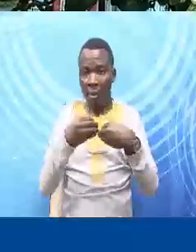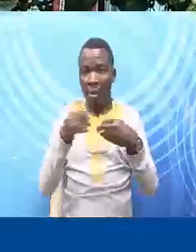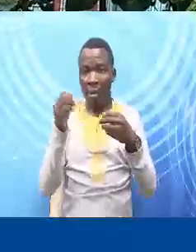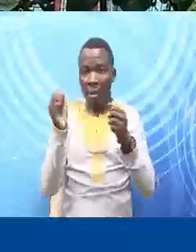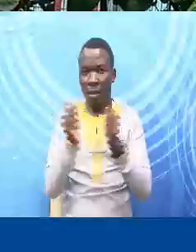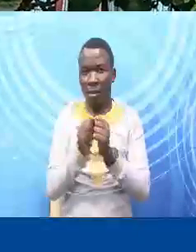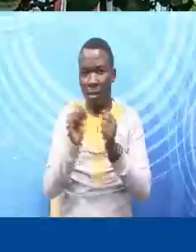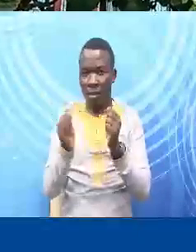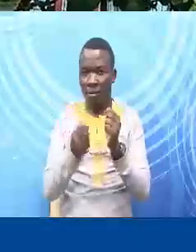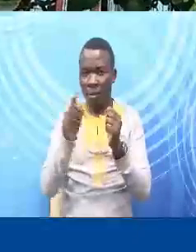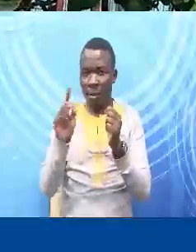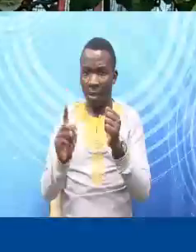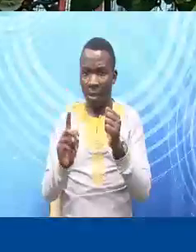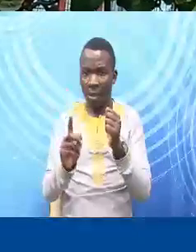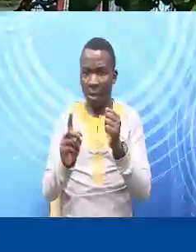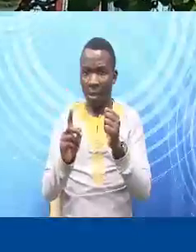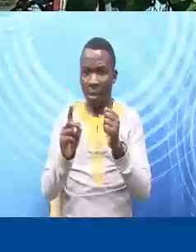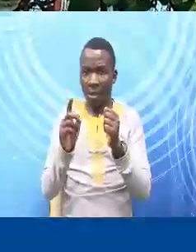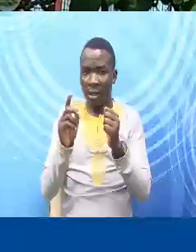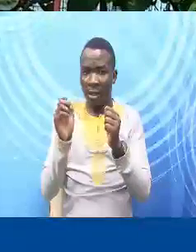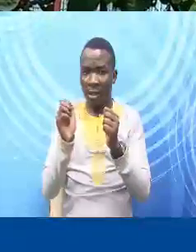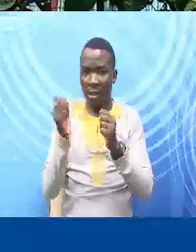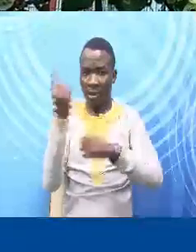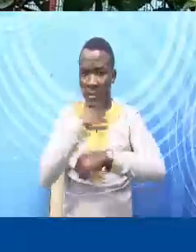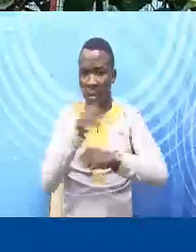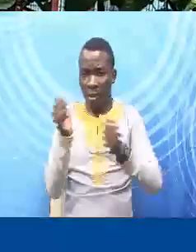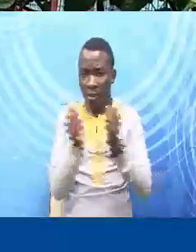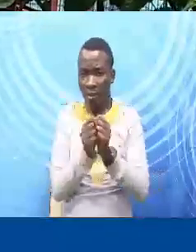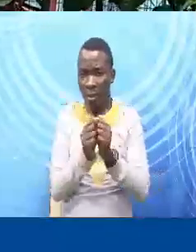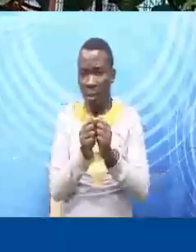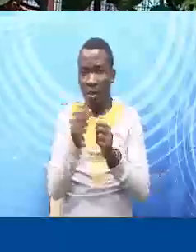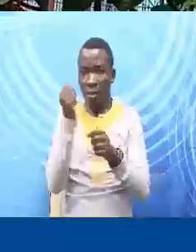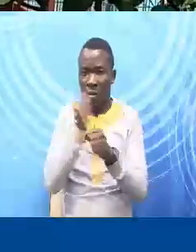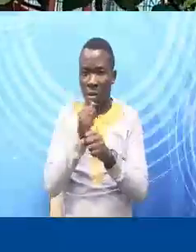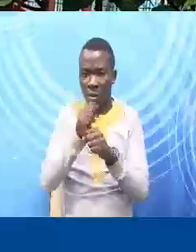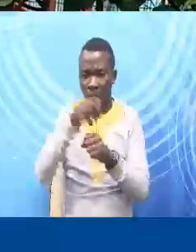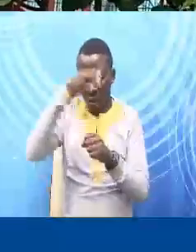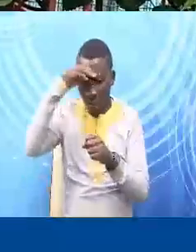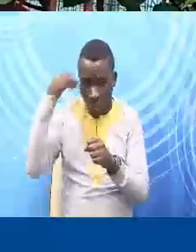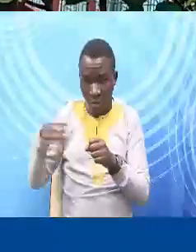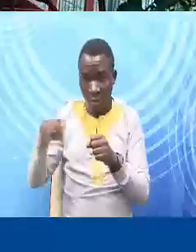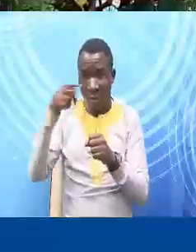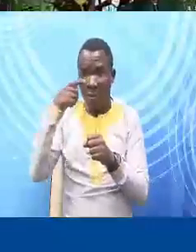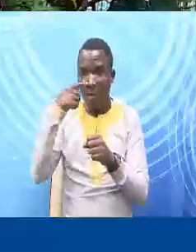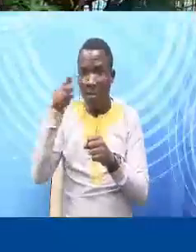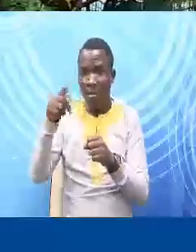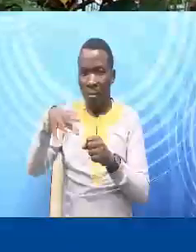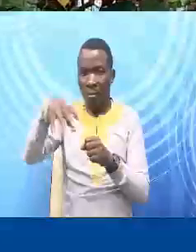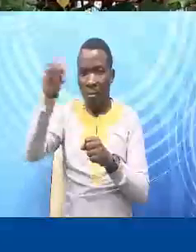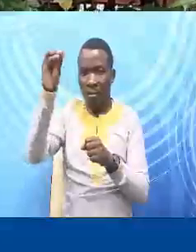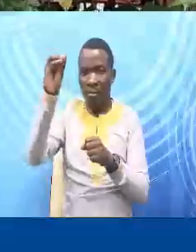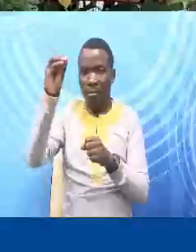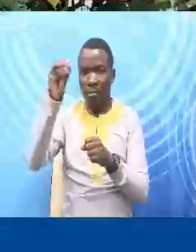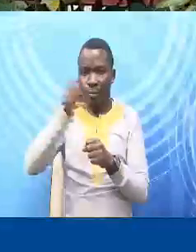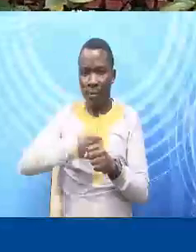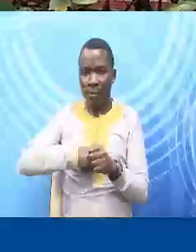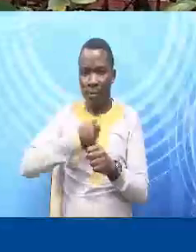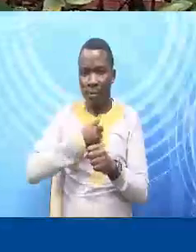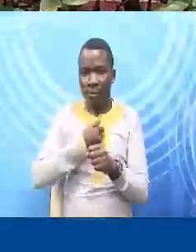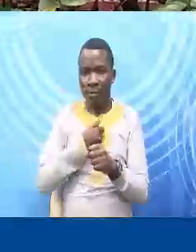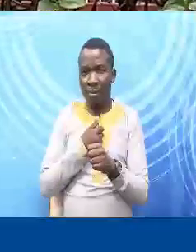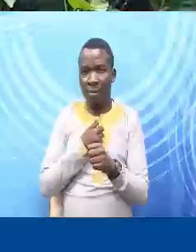ariko niyo iminsi 15 kugira baduhenda, ahubwo turakora paka warandurwa ukijyana. Ubu badushyiraho iminsi yabwo